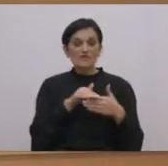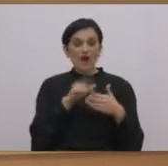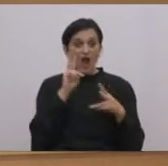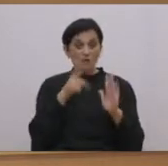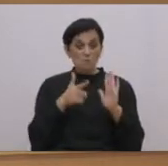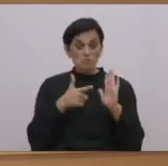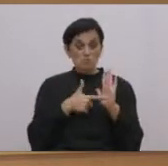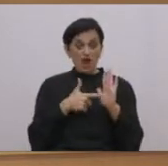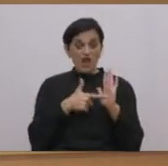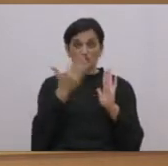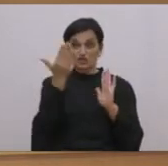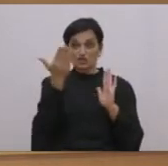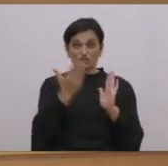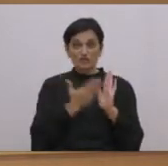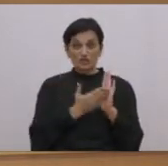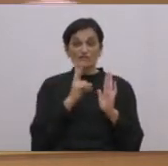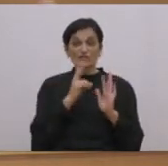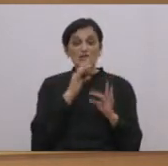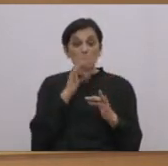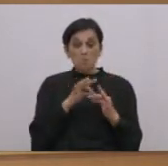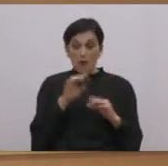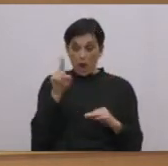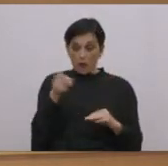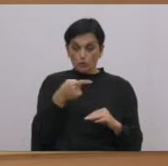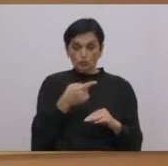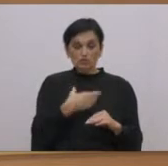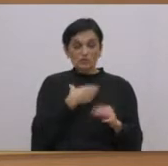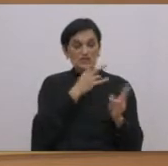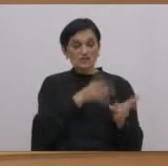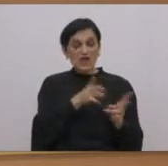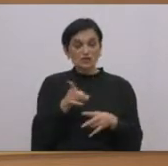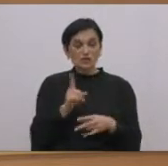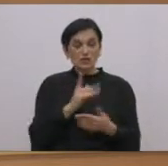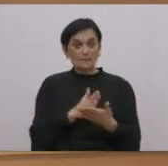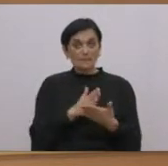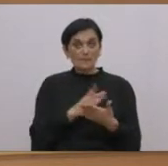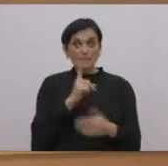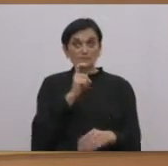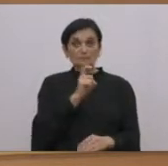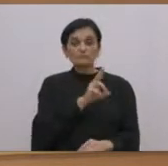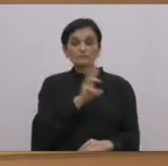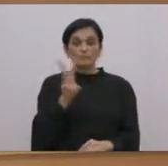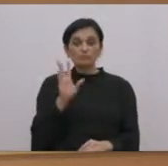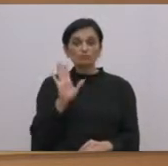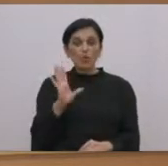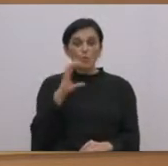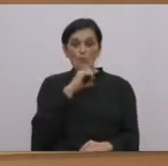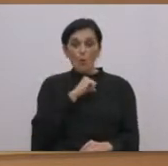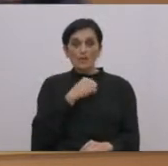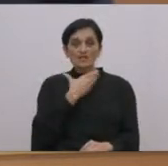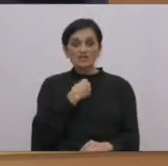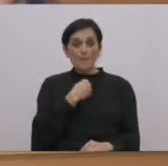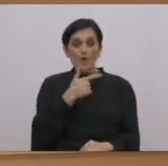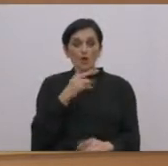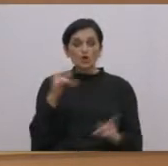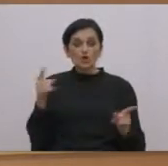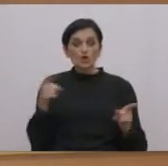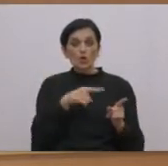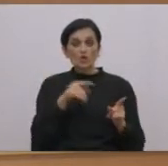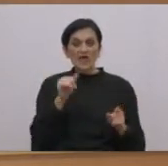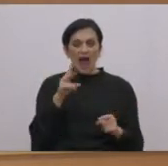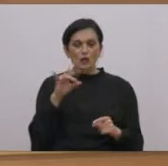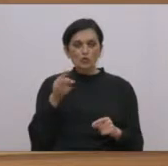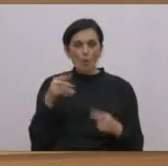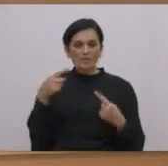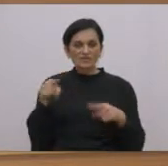ხარ თქვენ. ვინმე პასუხი აგო იმ საშინელებებზე, რაც ხდება? 100 მილიონი მარტო მოიპარეს სამტრედია გრიგოლეთზე იმ ალტკომმა და